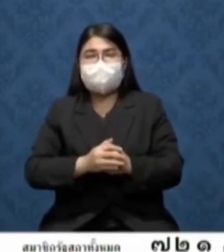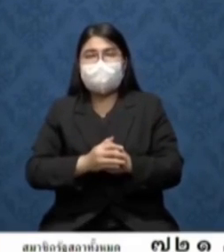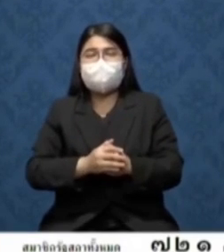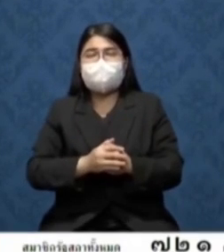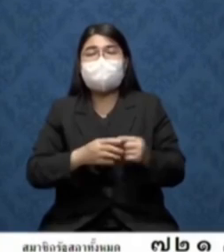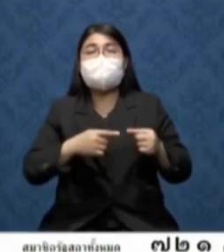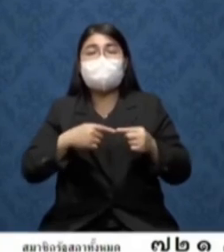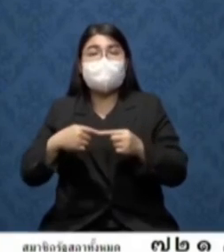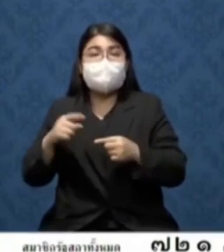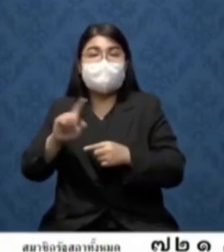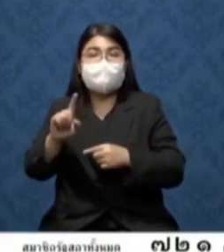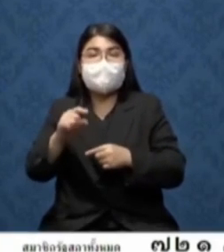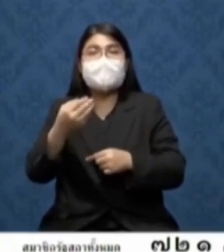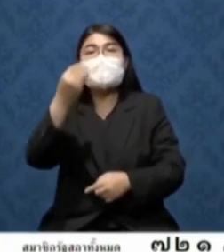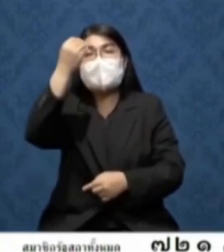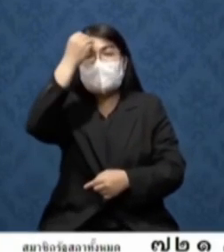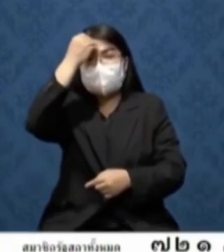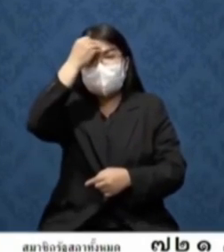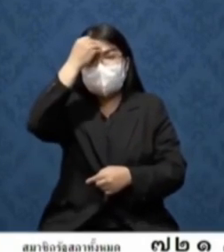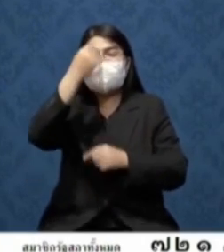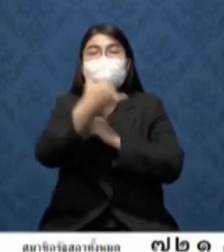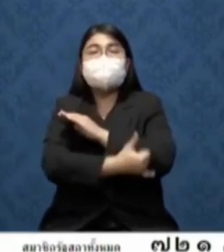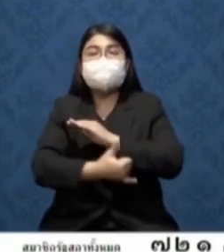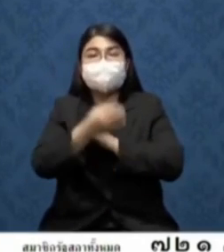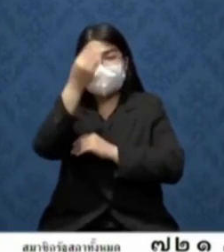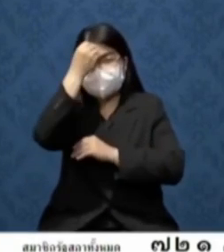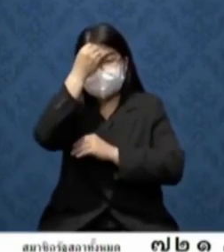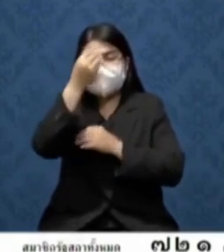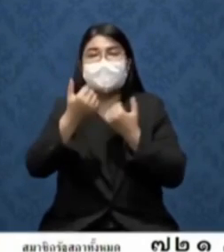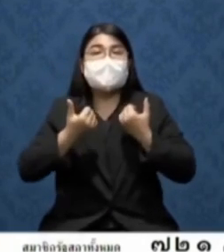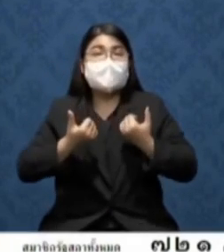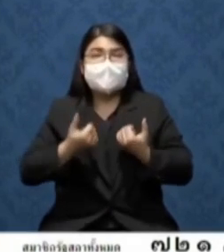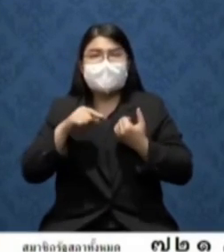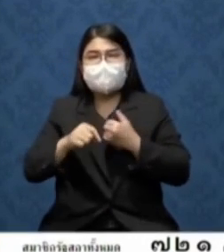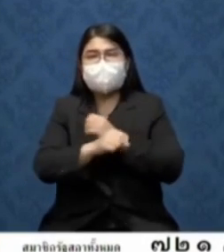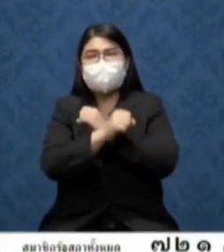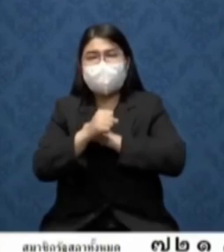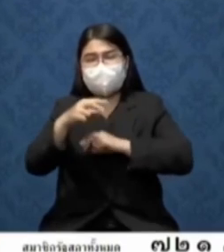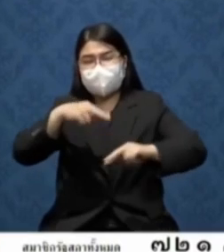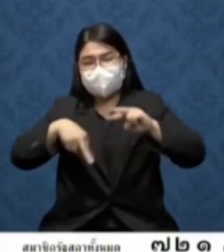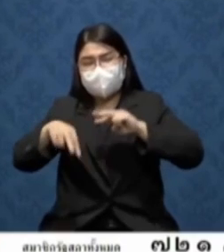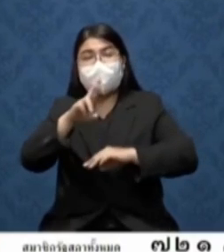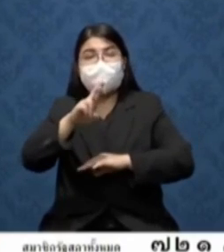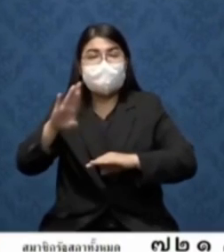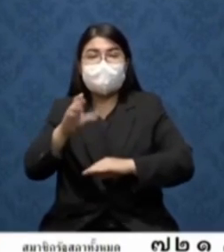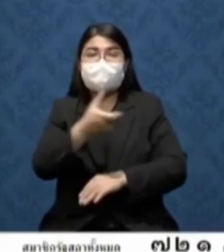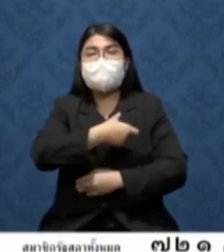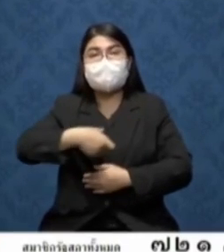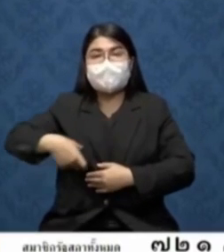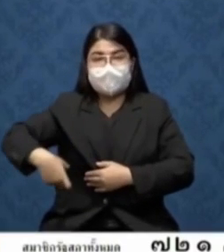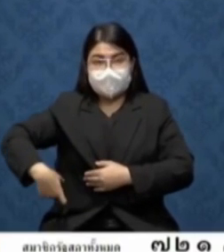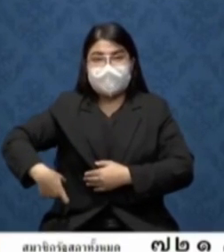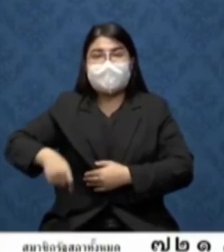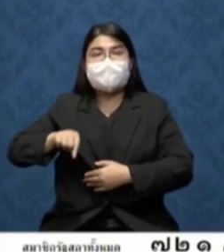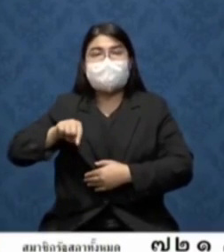ครับประเทศญี่ปุ่นมีระบบการปกครองใกล้เคียงกับเรามีสถาบันพระมหากษัตริย์เป็นประมุข